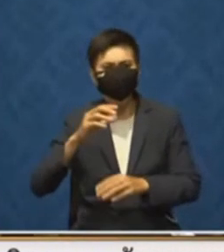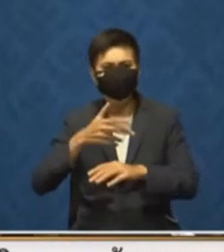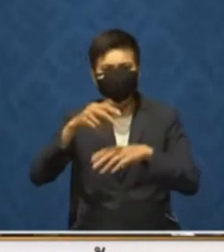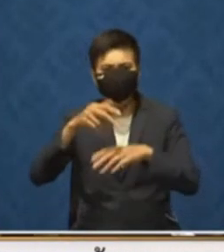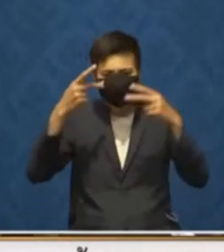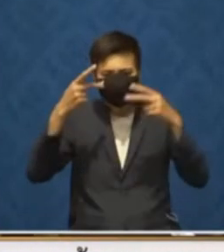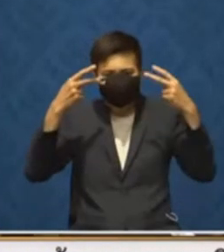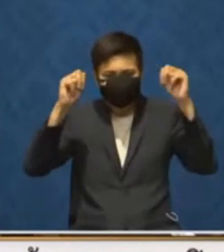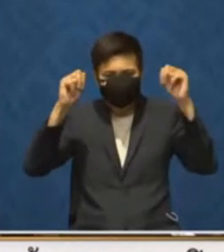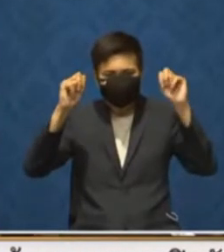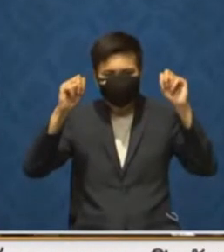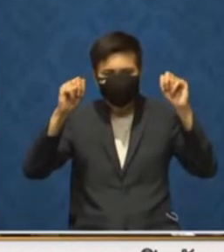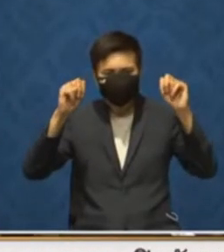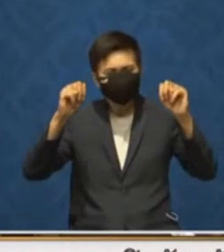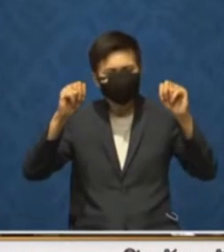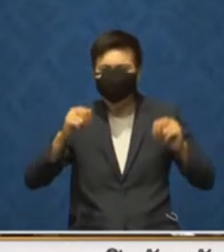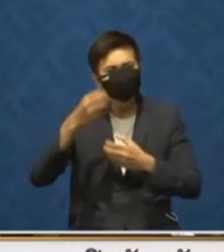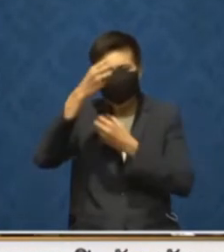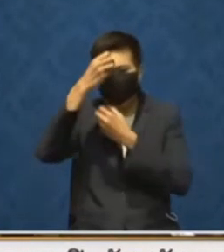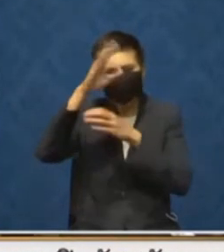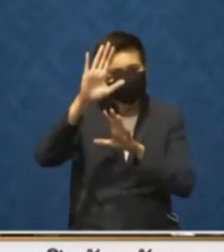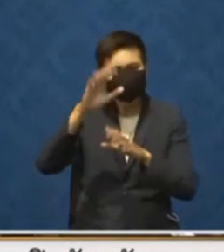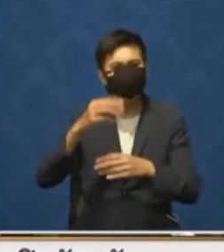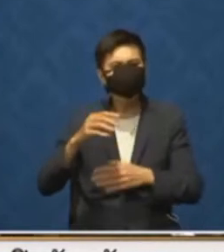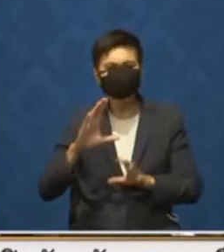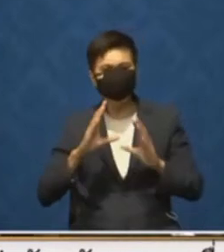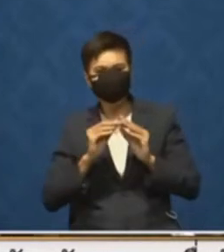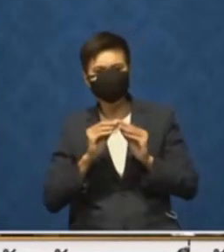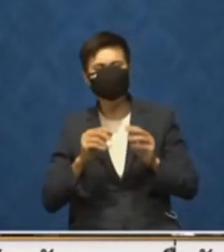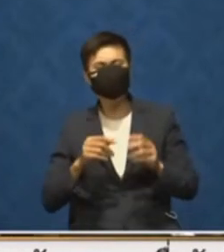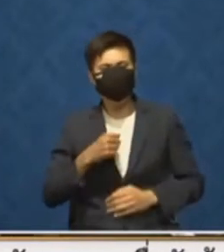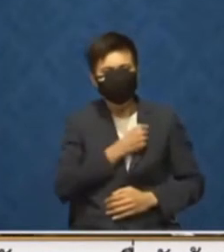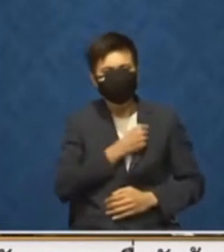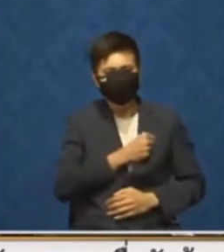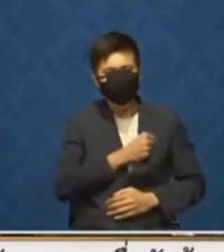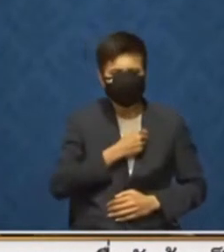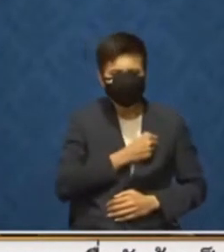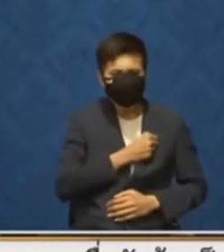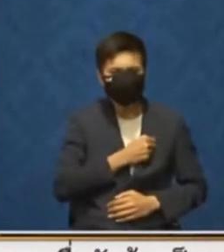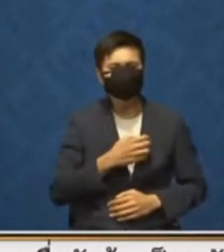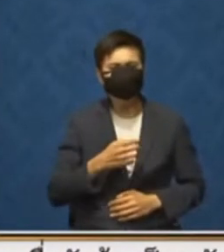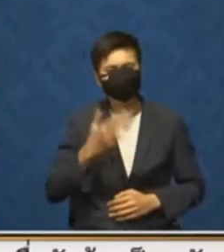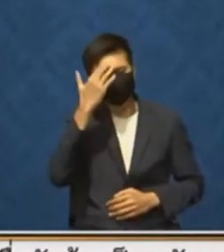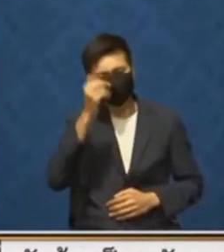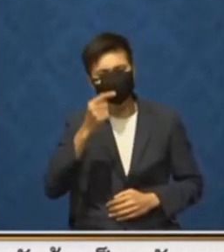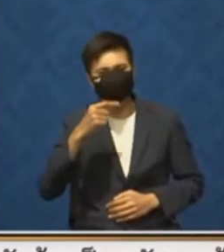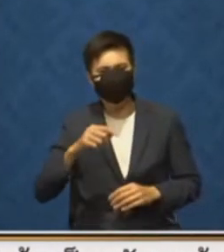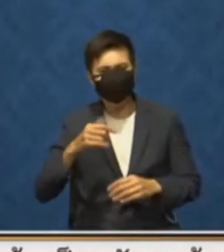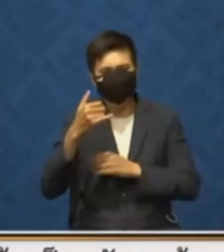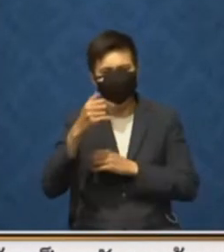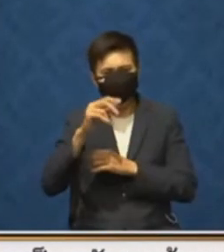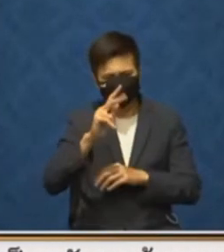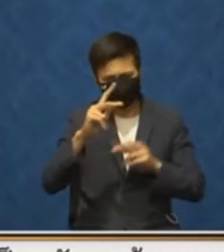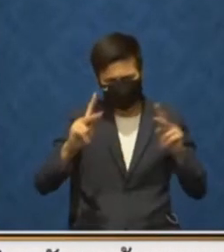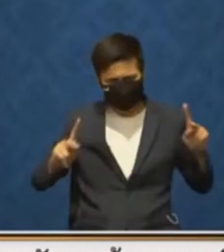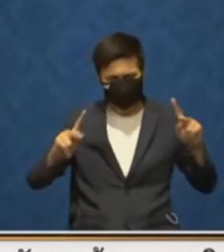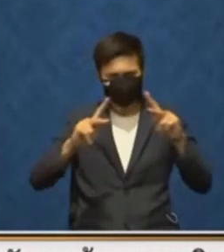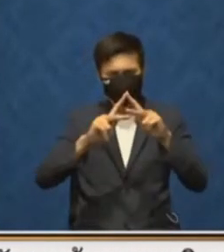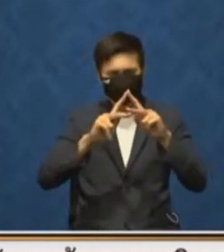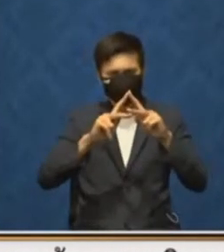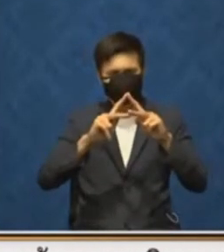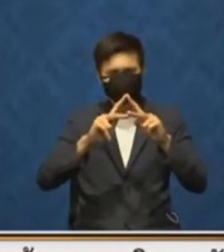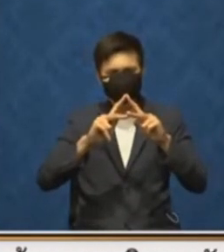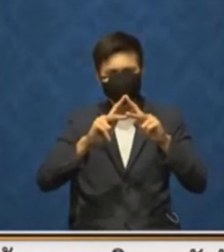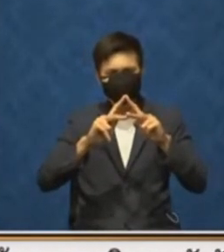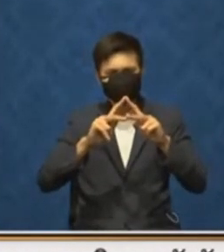ผมนะว่าเขาเสียใจมากกระทรวงการต่างประเทศของไทยเนี่ยแทนที่จะผลักดันเรื่องนี้ให้สำเร็จบอกว่าส่งออกทางเรือไปทำได้ทั้งผม